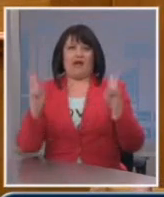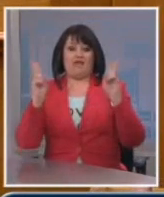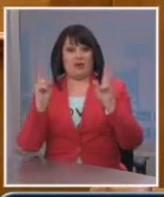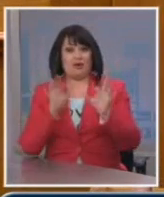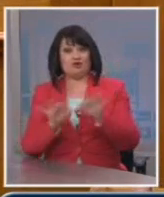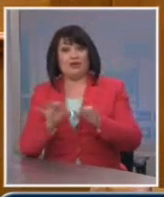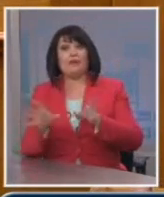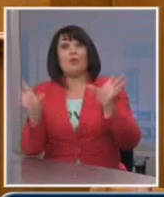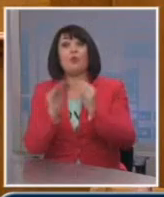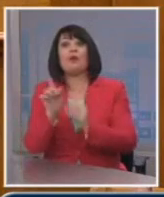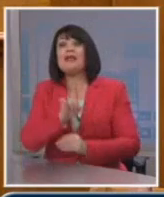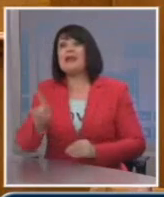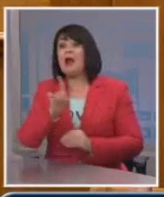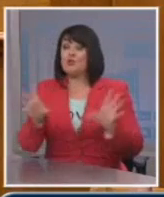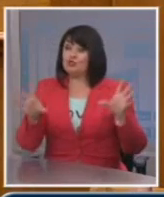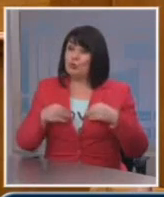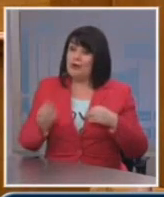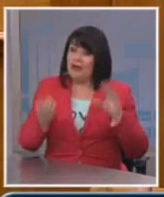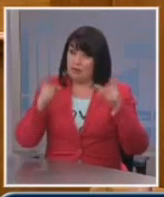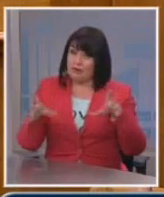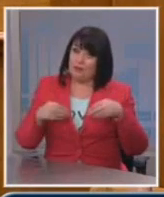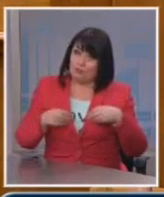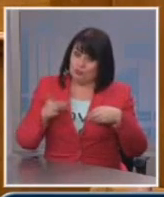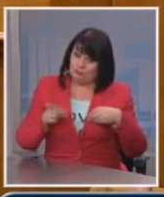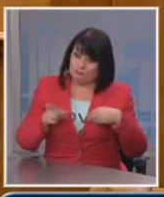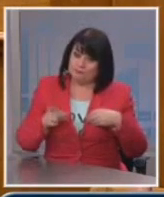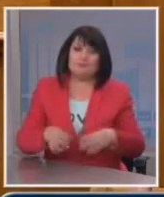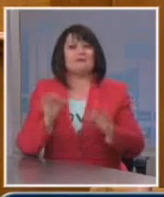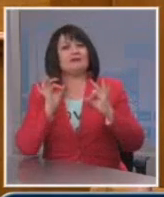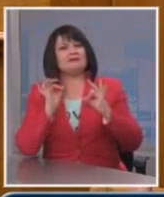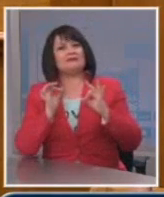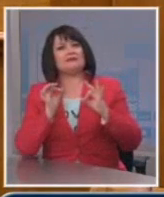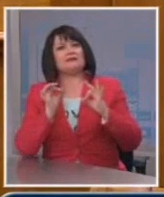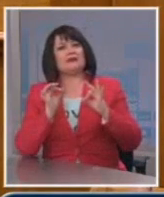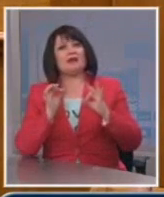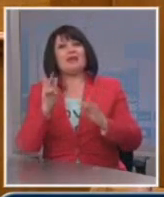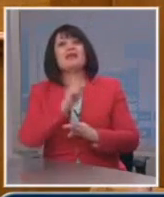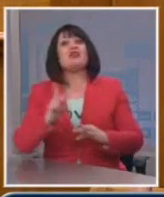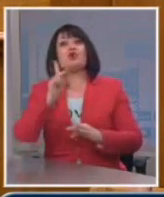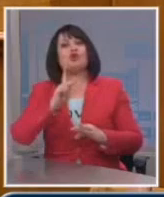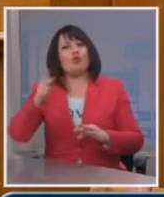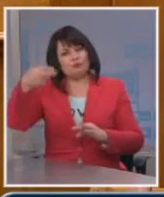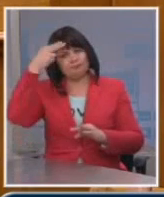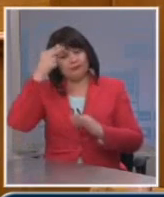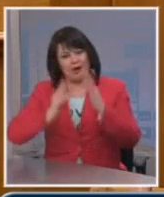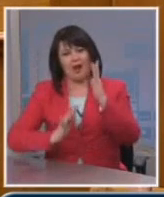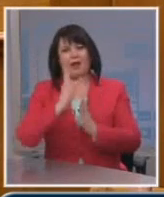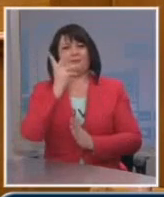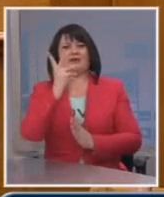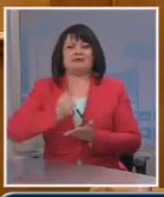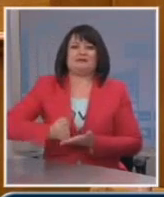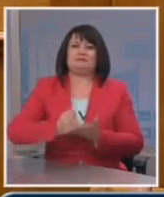Μητσοτάκη. Και βεβαίως υπάρχει και η ανάπτυξη με κοινωνικό πρόσημο. Με στήριξη